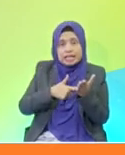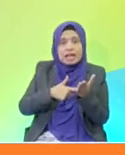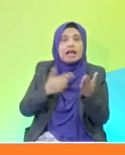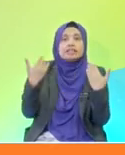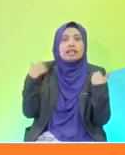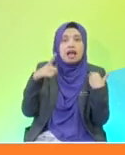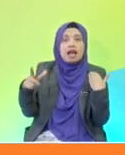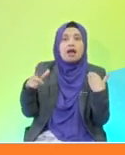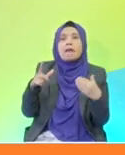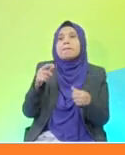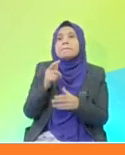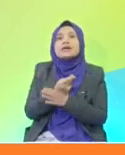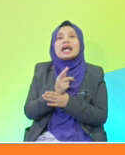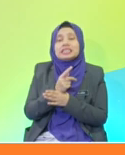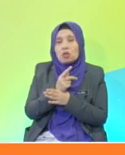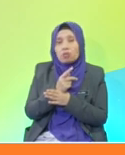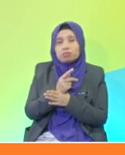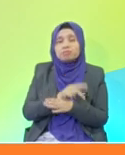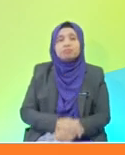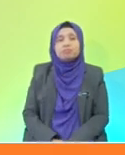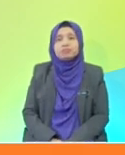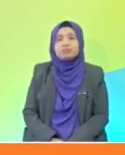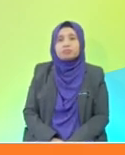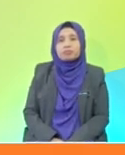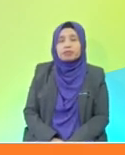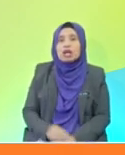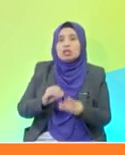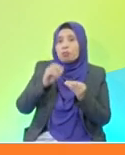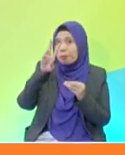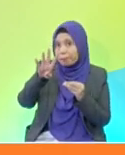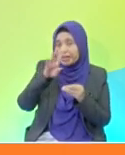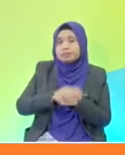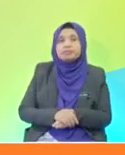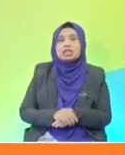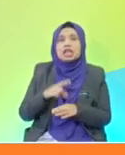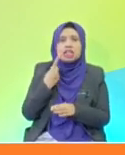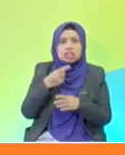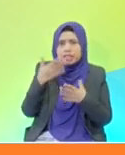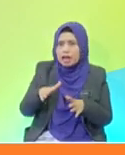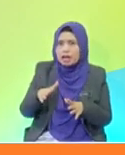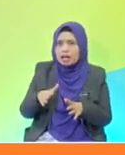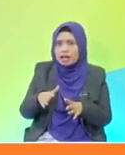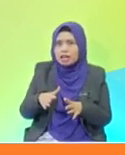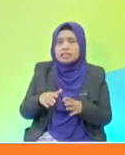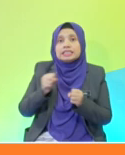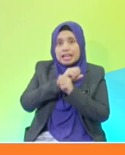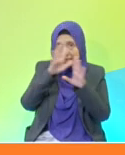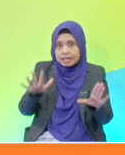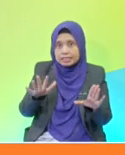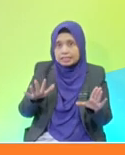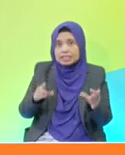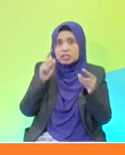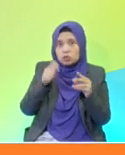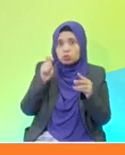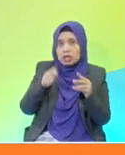kita Panggil sebagai pengacau atau pengganggu daya yang keempat kayak tadi kita sudah jelaskan Kita